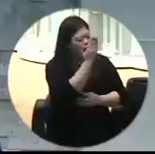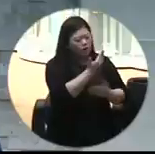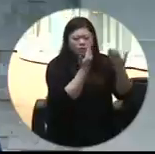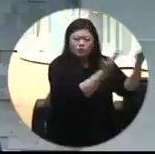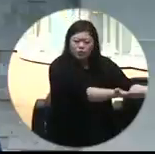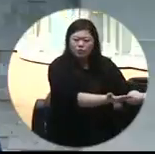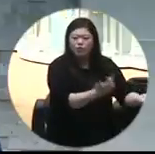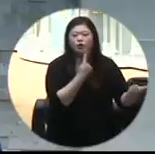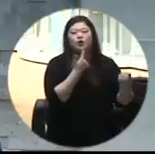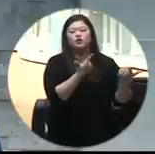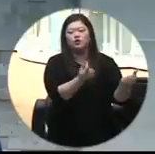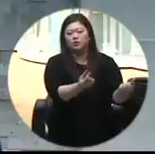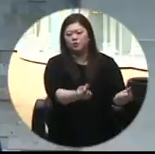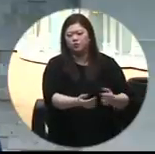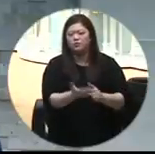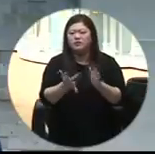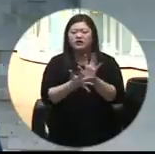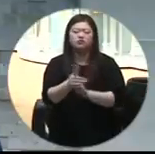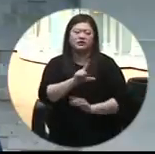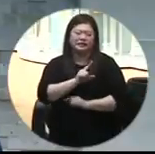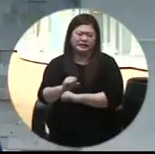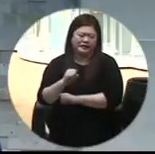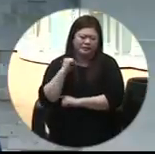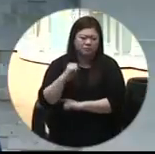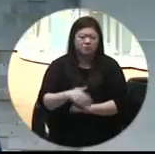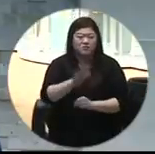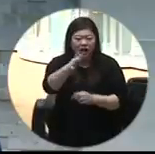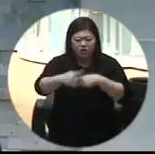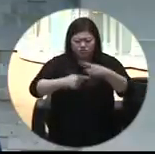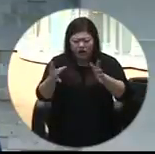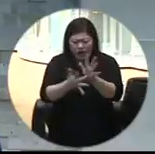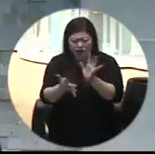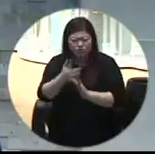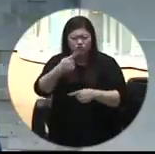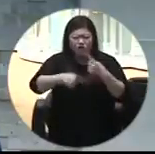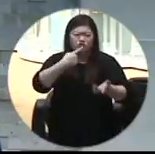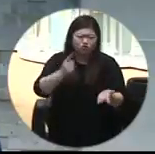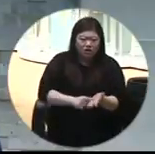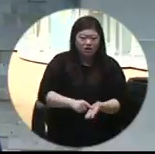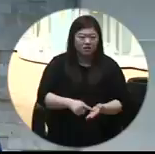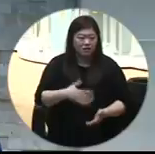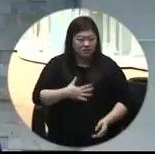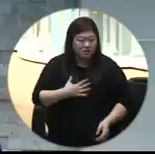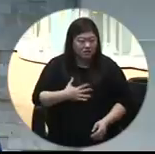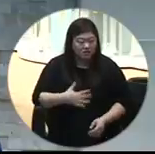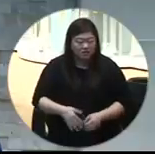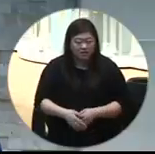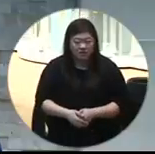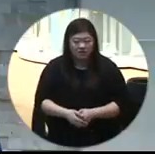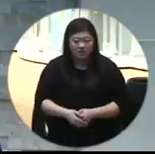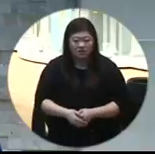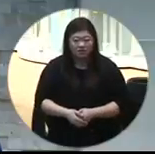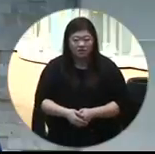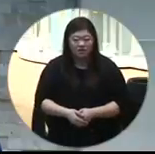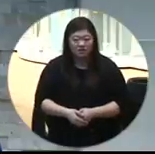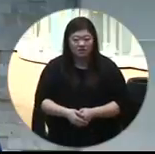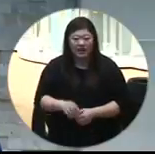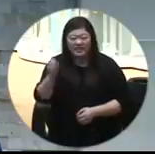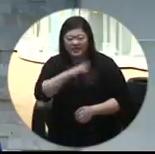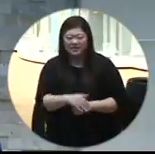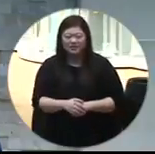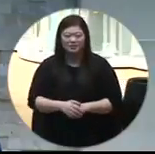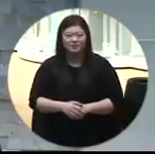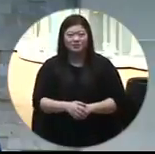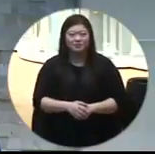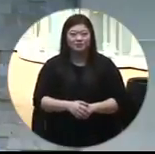이름, 예수 이름. 그 흔에 빠진 예수 이름입니다. 알겠어요? 여러분이 장난삼아 하고 있는 어린 애도 하는